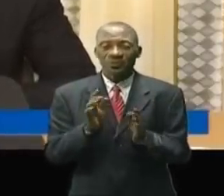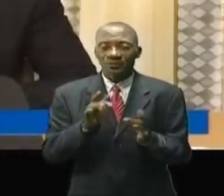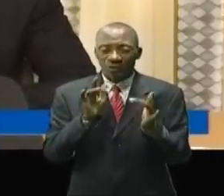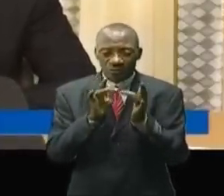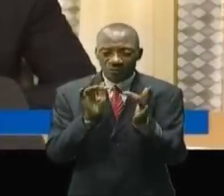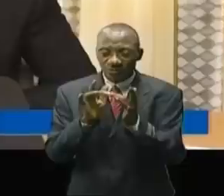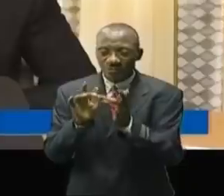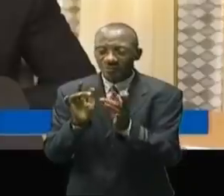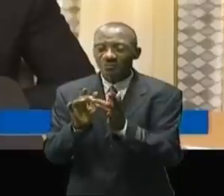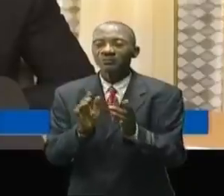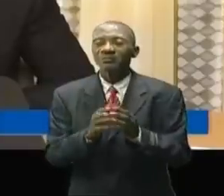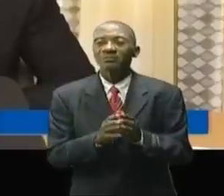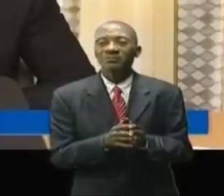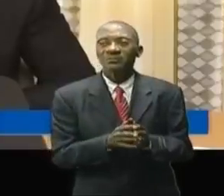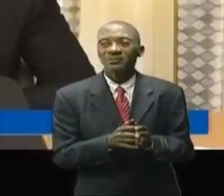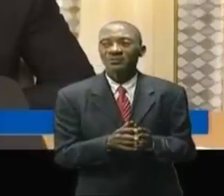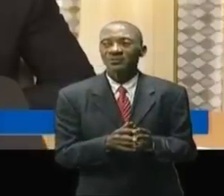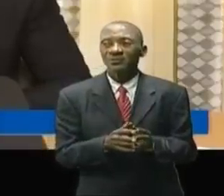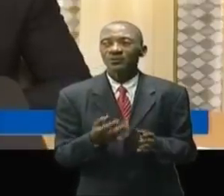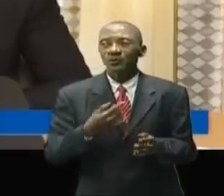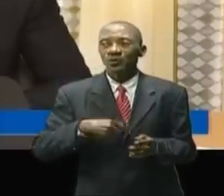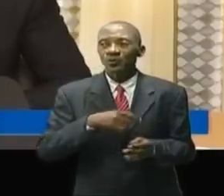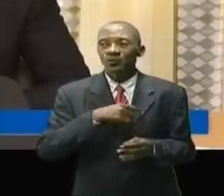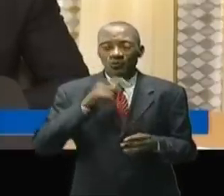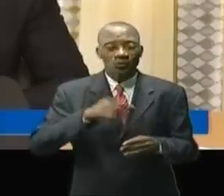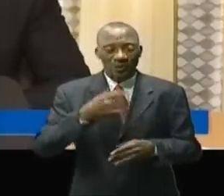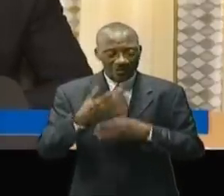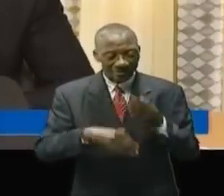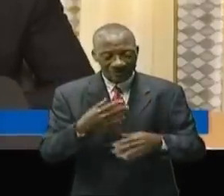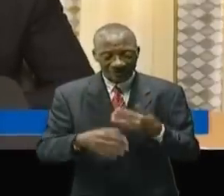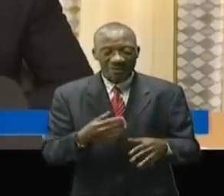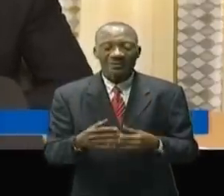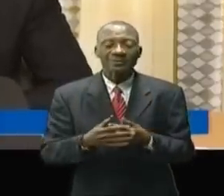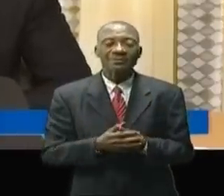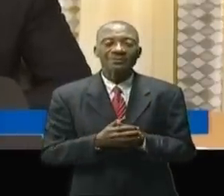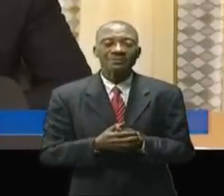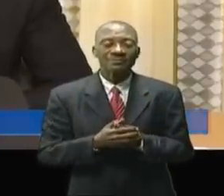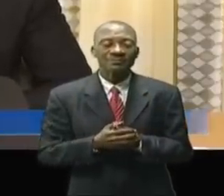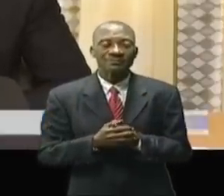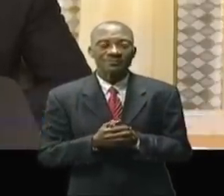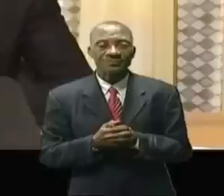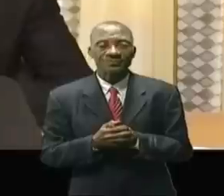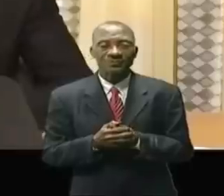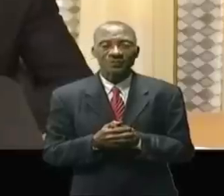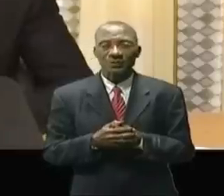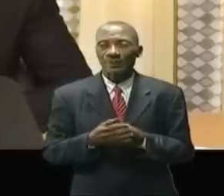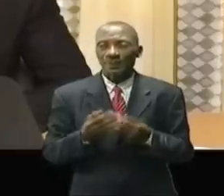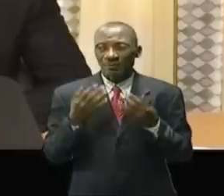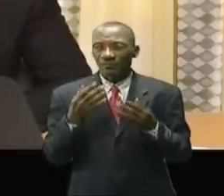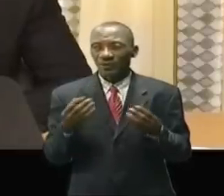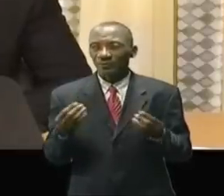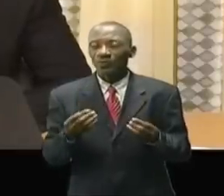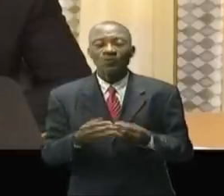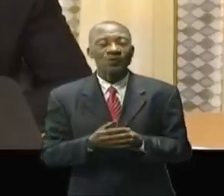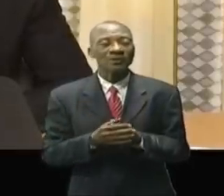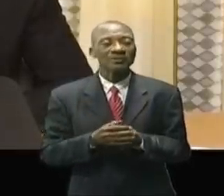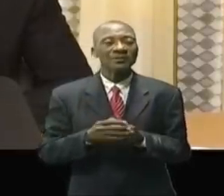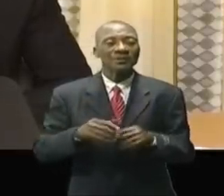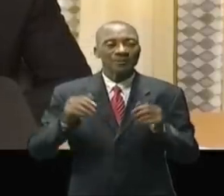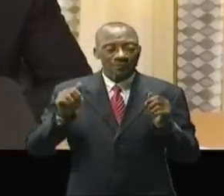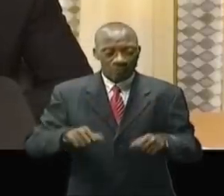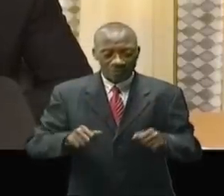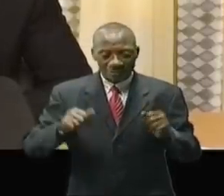complètement abandonnées et en état de destruction. Mais je crois qu'avec l'élan actuel, il est possible que si nous nous mettons ensemble, on